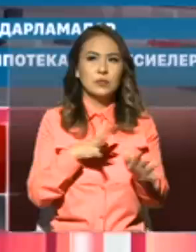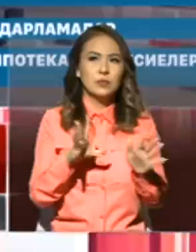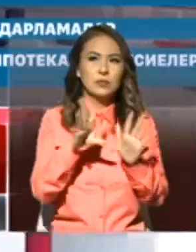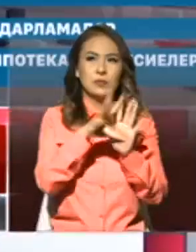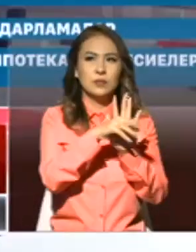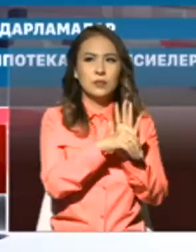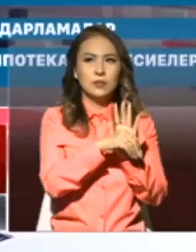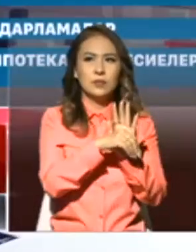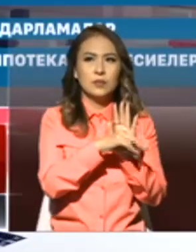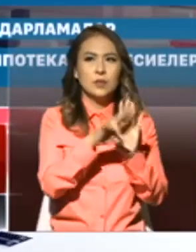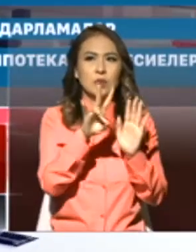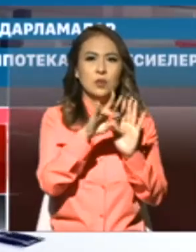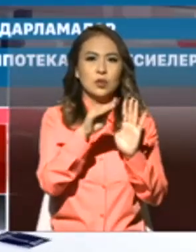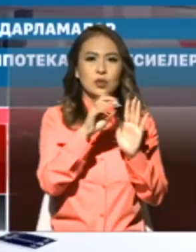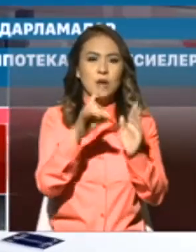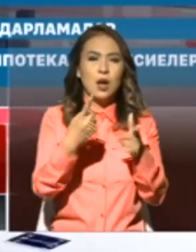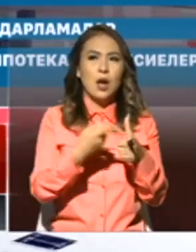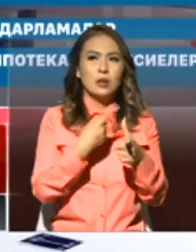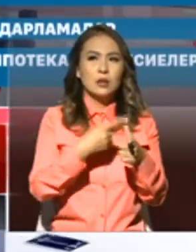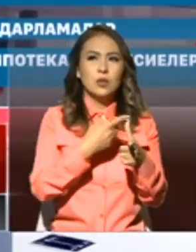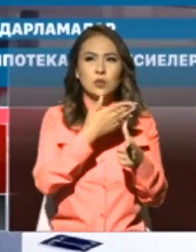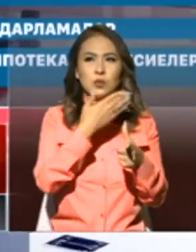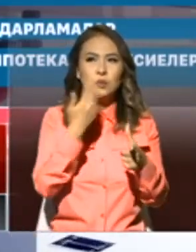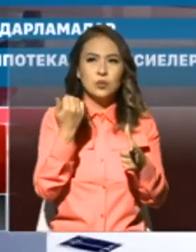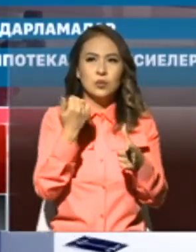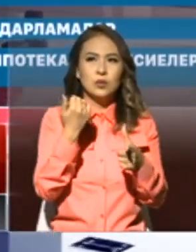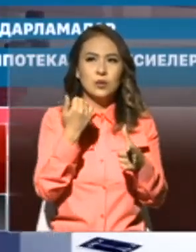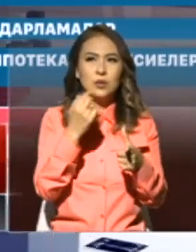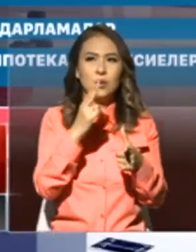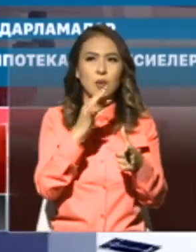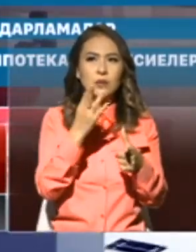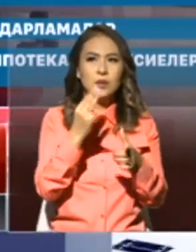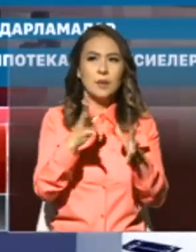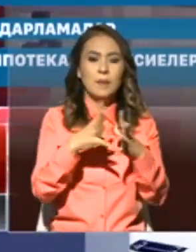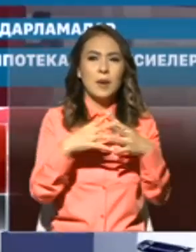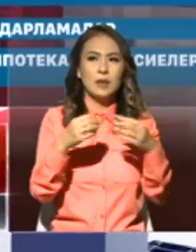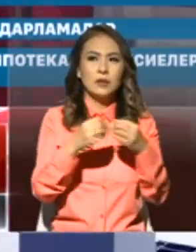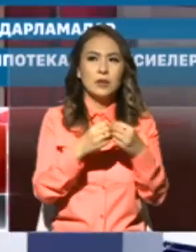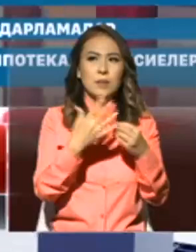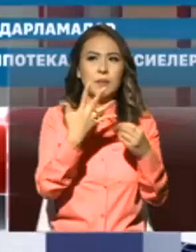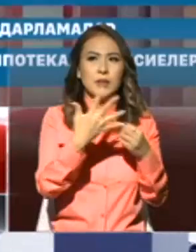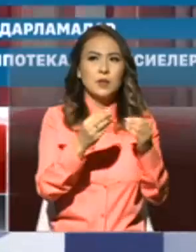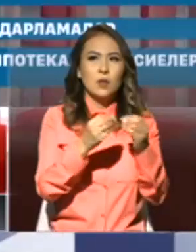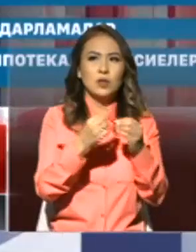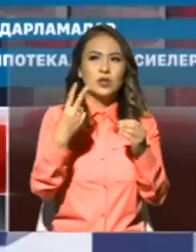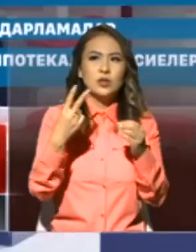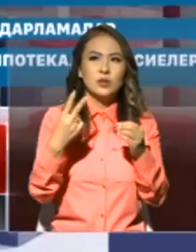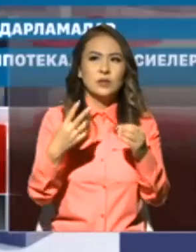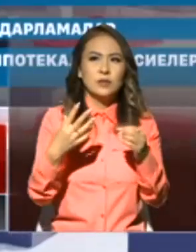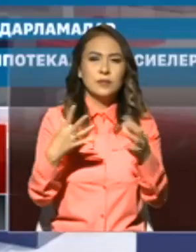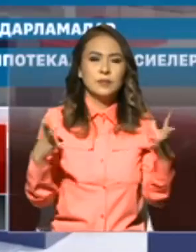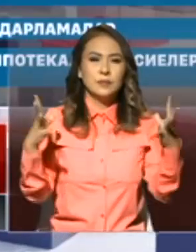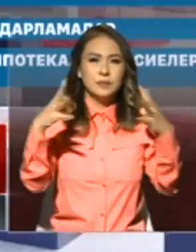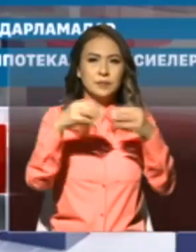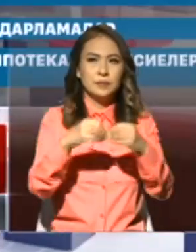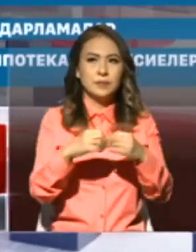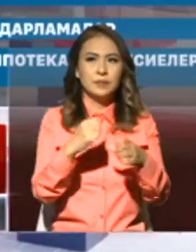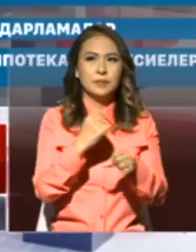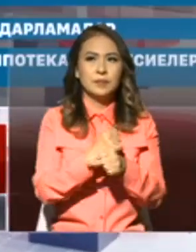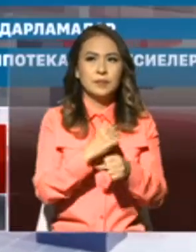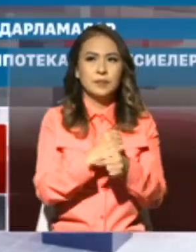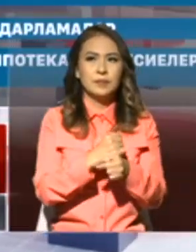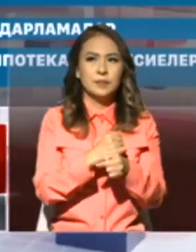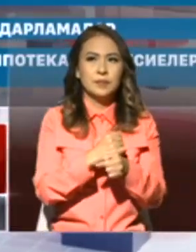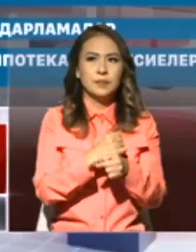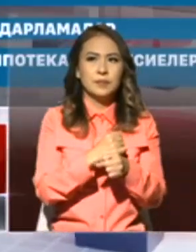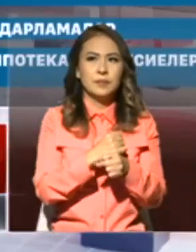бәрі. Нұрлы жер деген атау жоқ. Концепция деп аталады. Соның ішінде бақыт отбасы, 5-10-20 деген шаңырақ бағдарламасы, сол концепцияның құрамдас бөлігі,